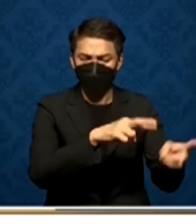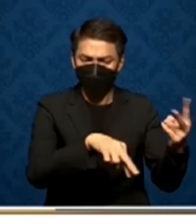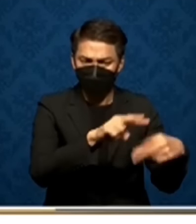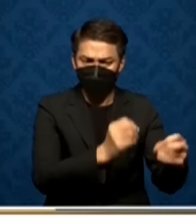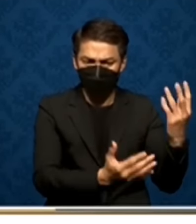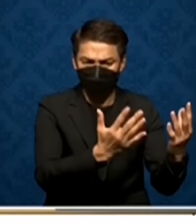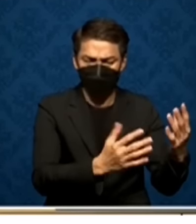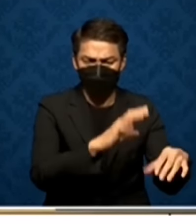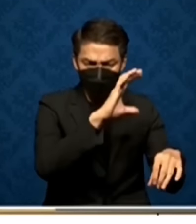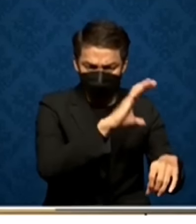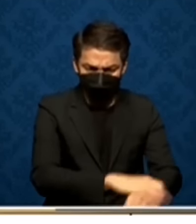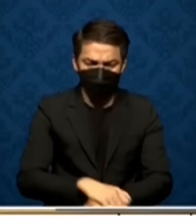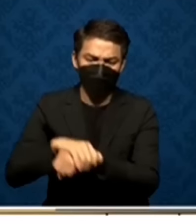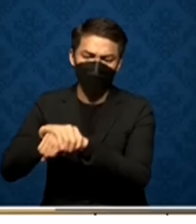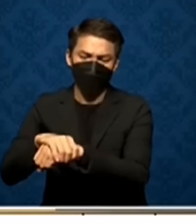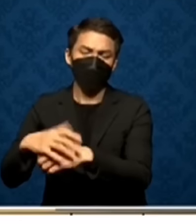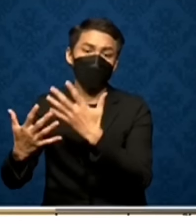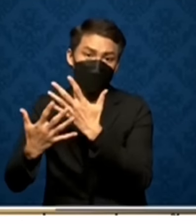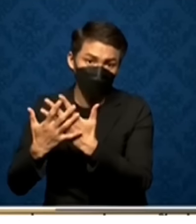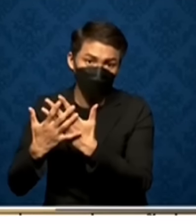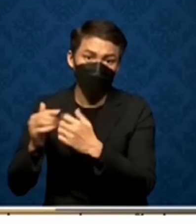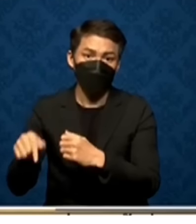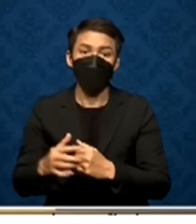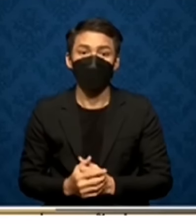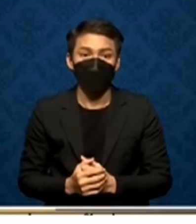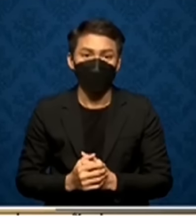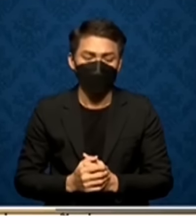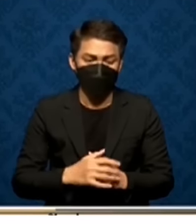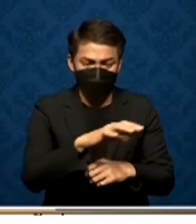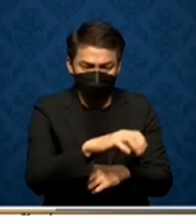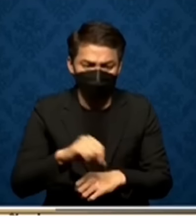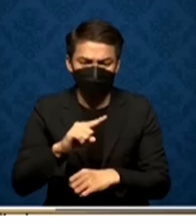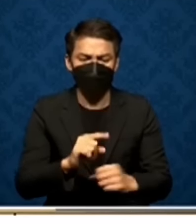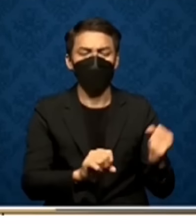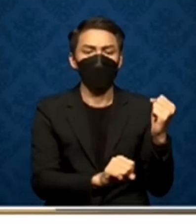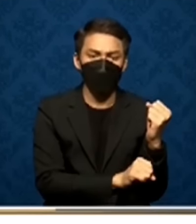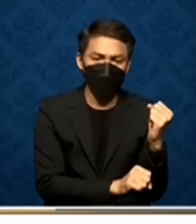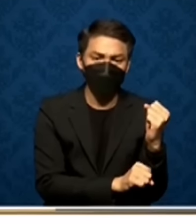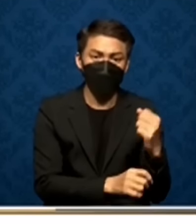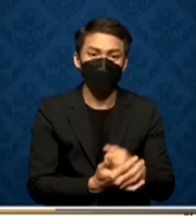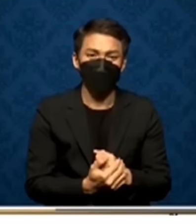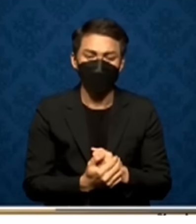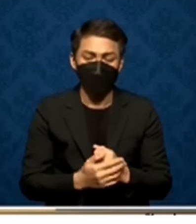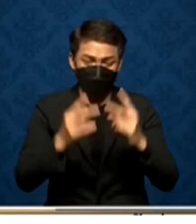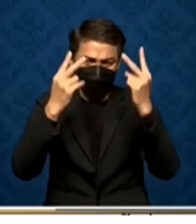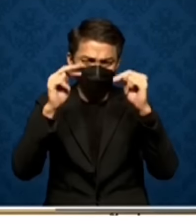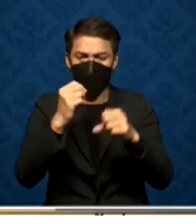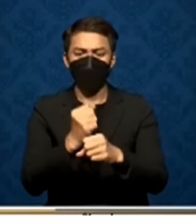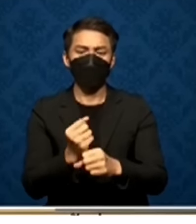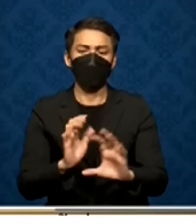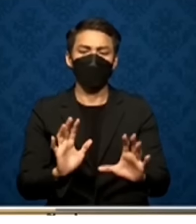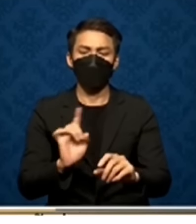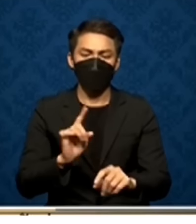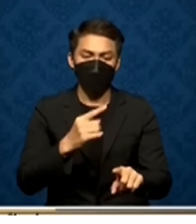าอยู่ในเรือนจำท่านไปทวงคืนความเป็นคนจนแต่สิ่งที่นายกไม่ทำเลยคือ